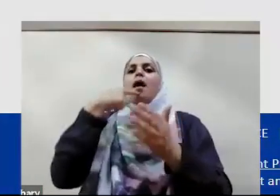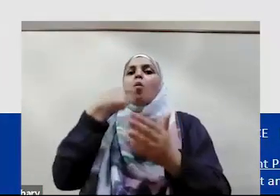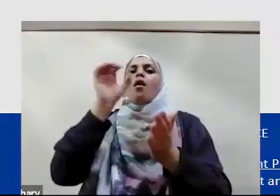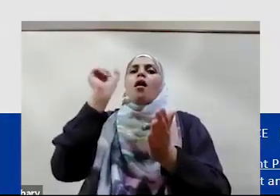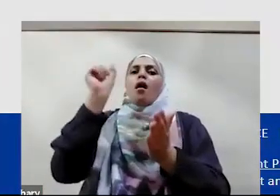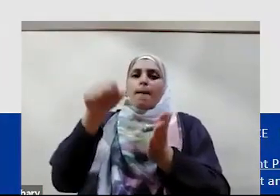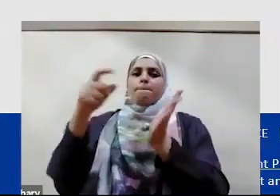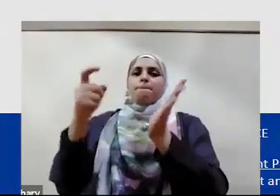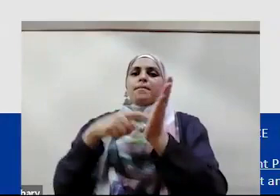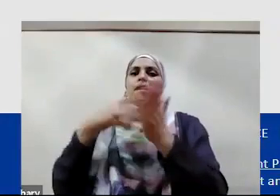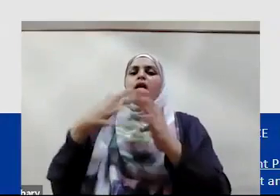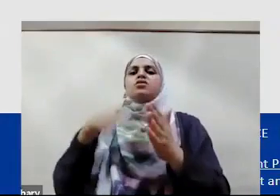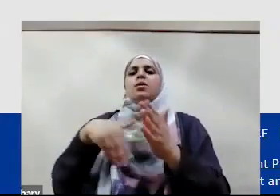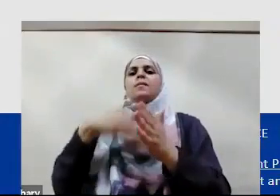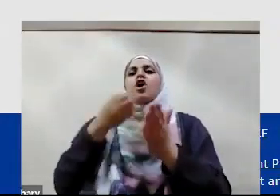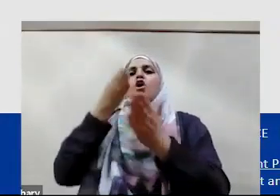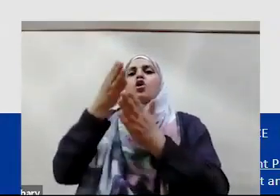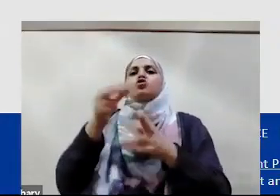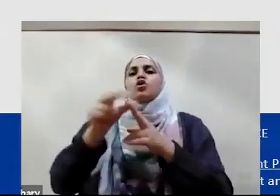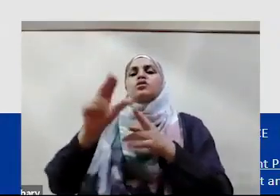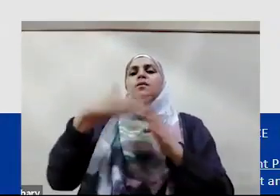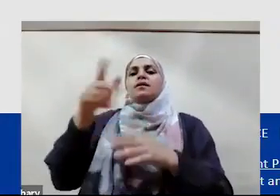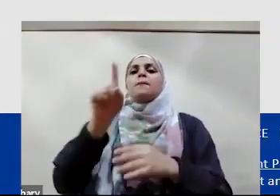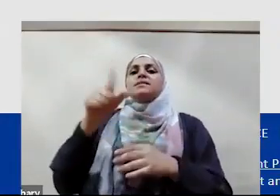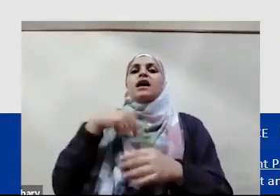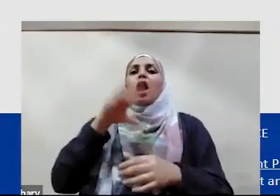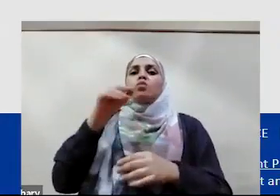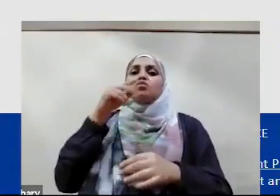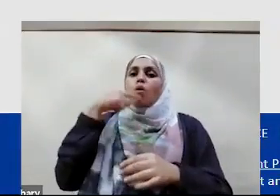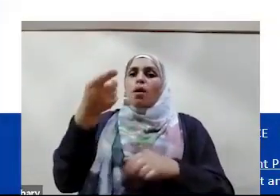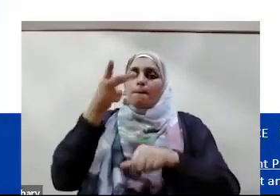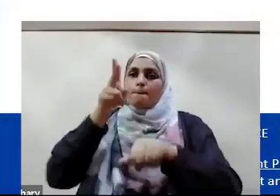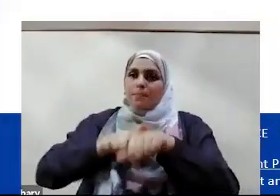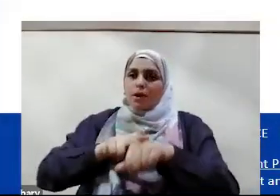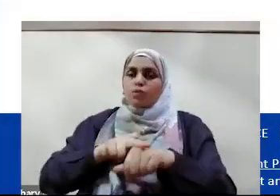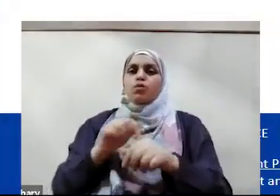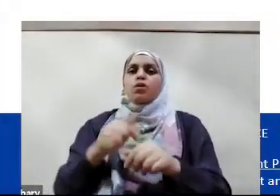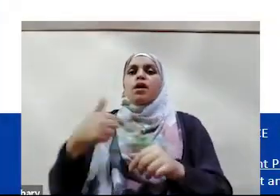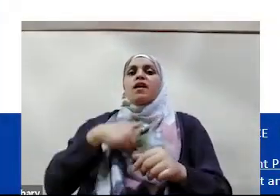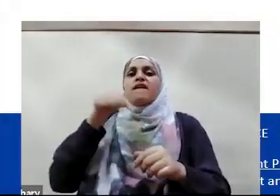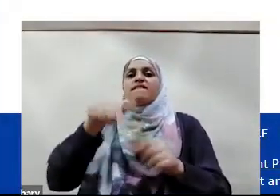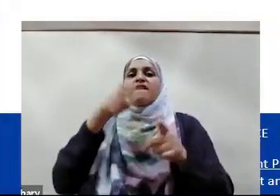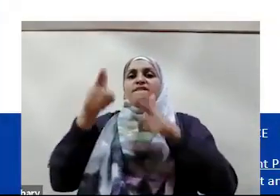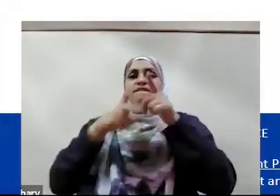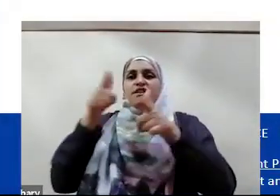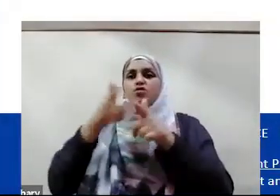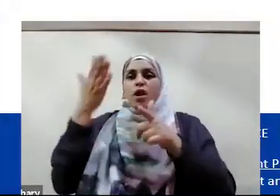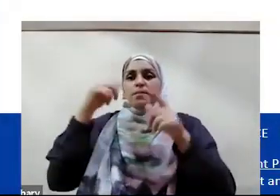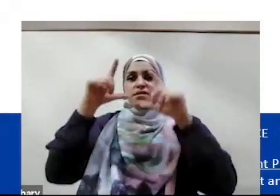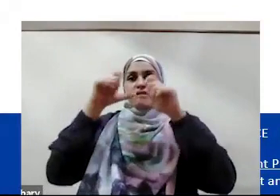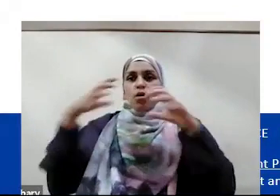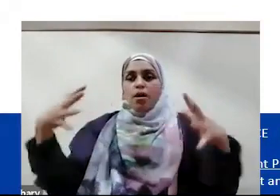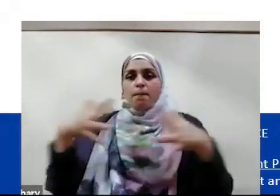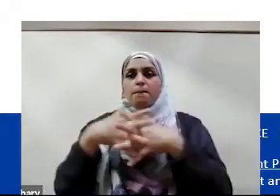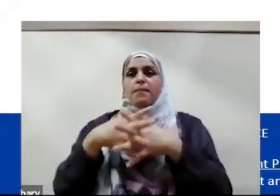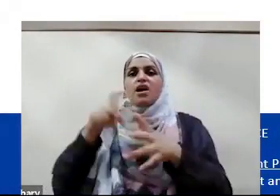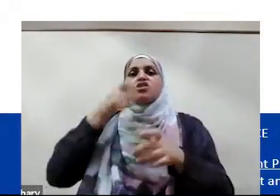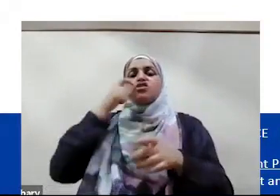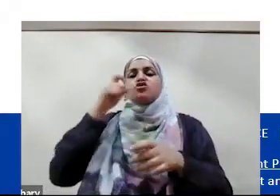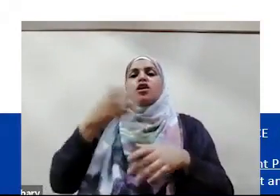بعديه. حابة كمان أقول لحضراتكم إن إحنا عندنا فيديو صورناه مع حد من خريجين